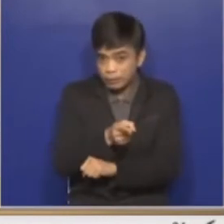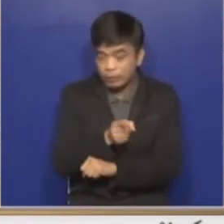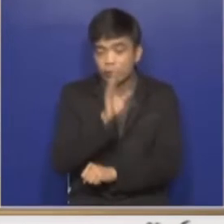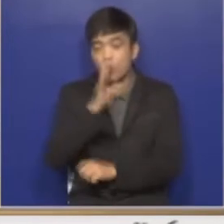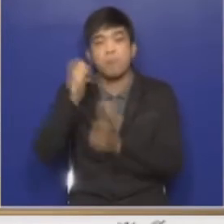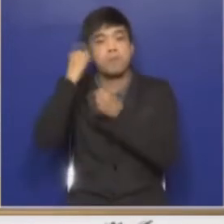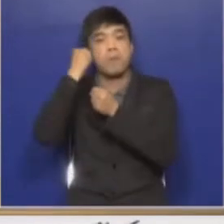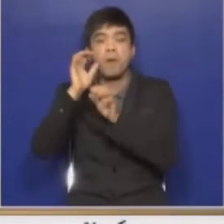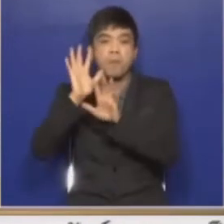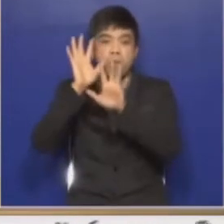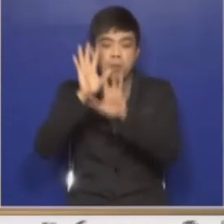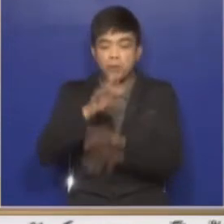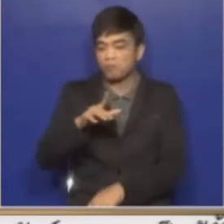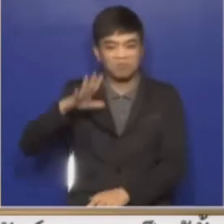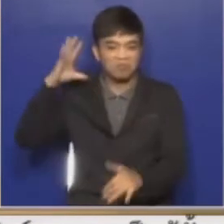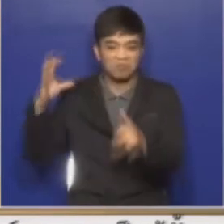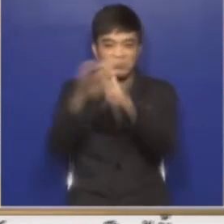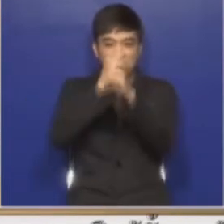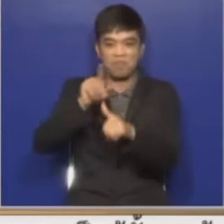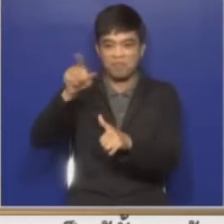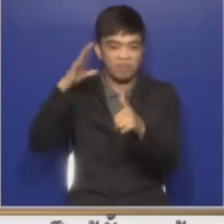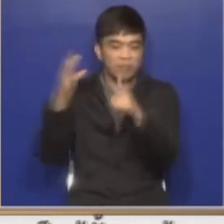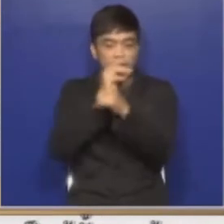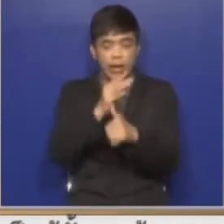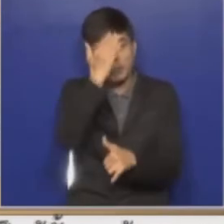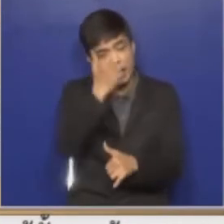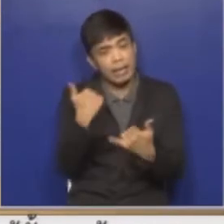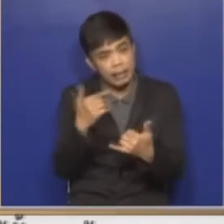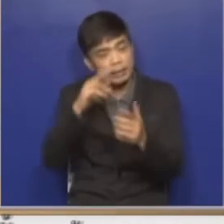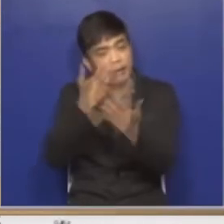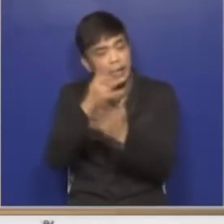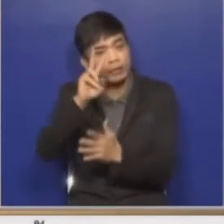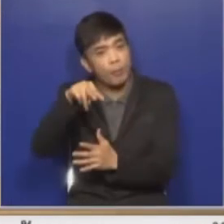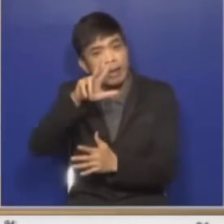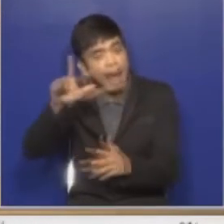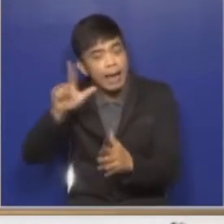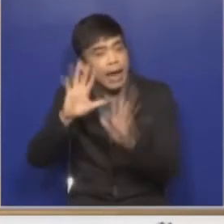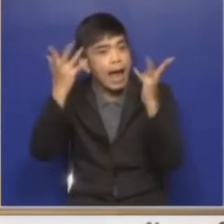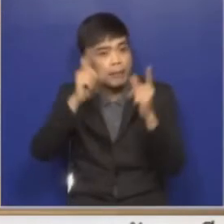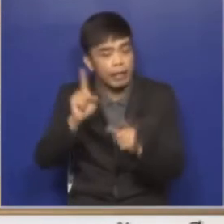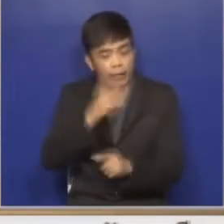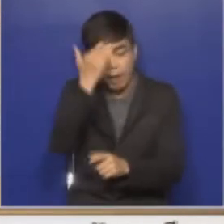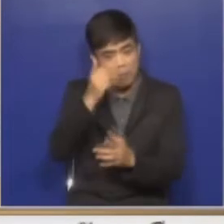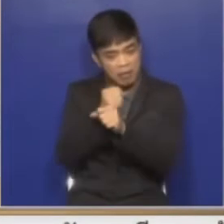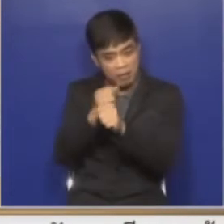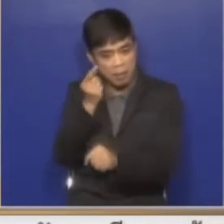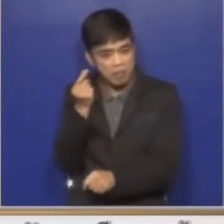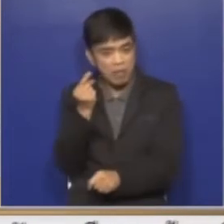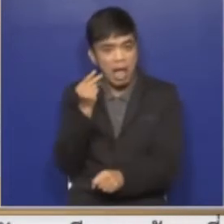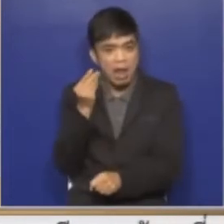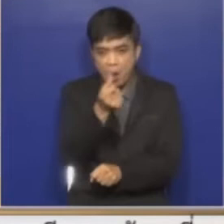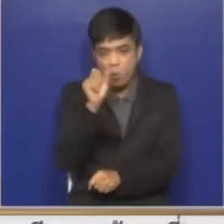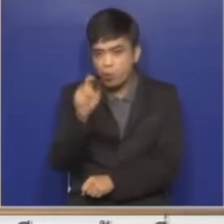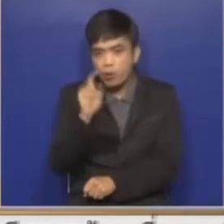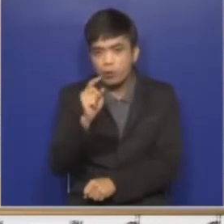เนี่ยท่านออกหมายจับเลยนะครับไอ้เรื่องอย่างนี้เนี่ยนะครับทำไมไม่เร่งรีบและขณะเดียวกันเนี่ยทางกระทรวงพาณิชย์เนี่ยได้